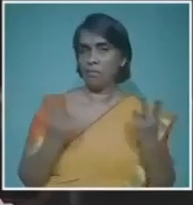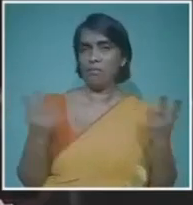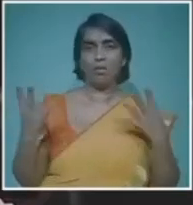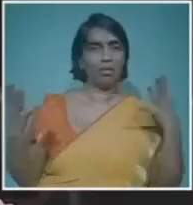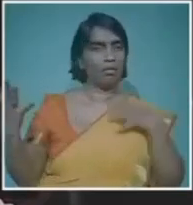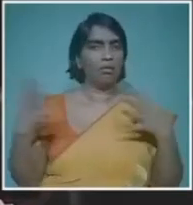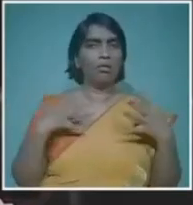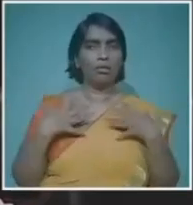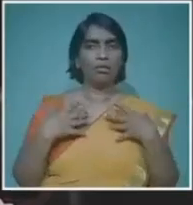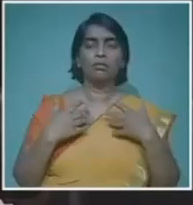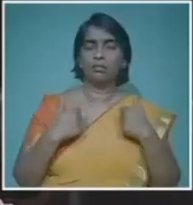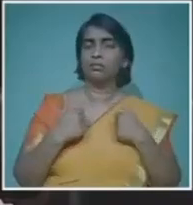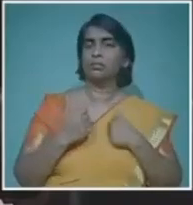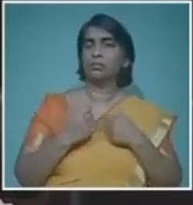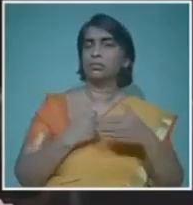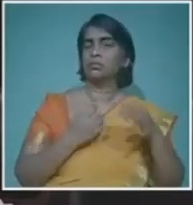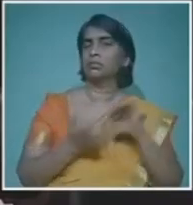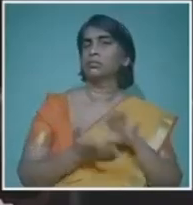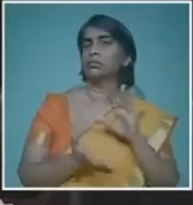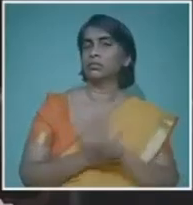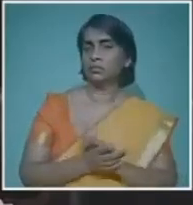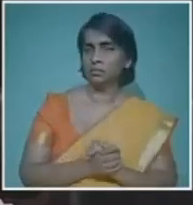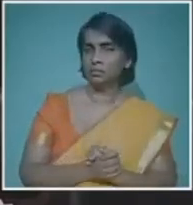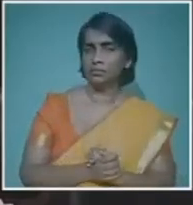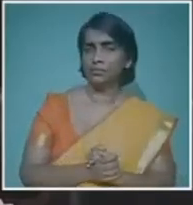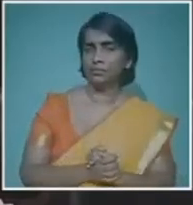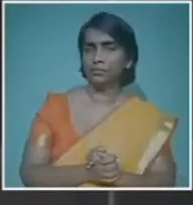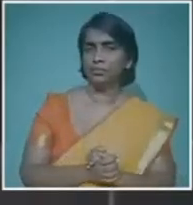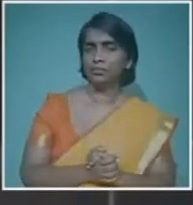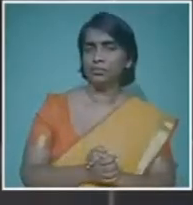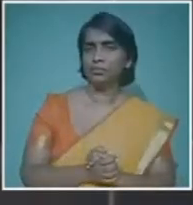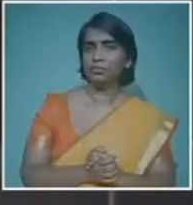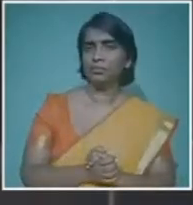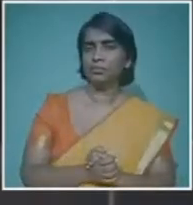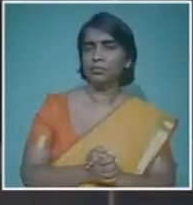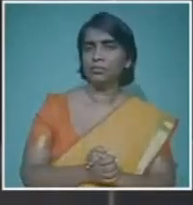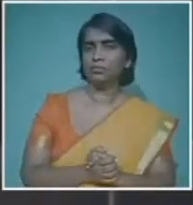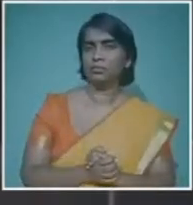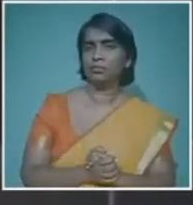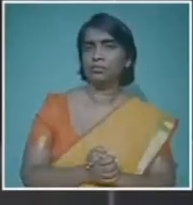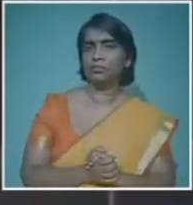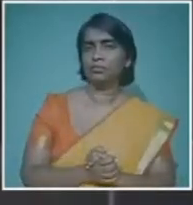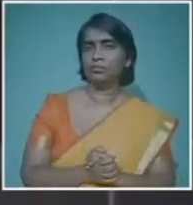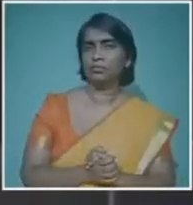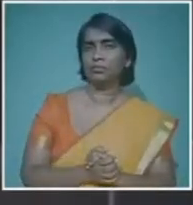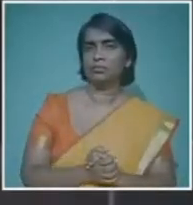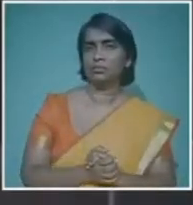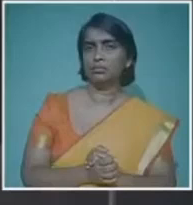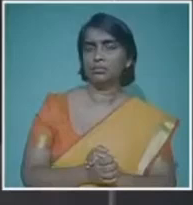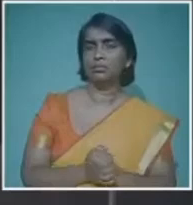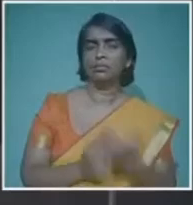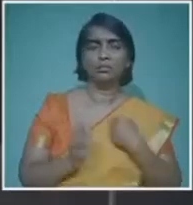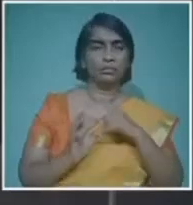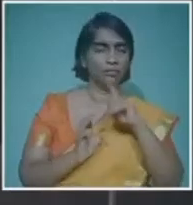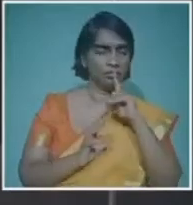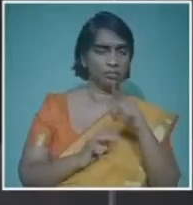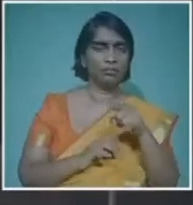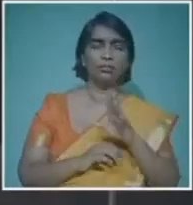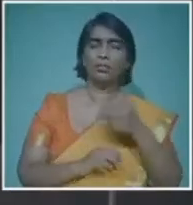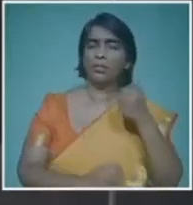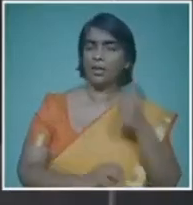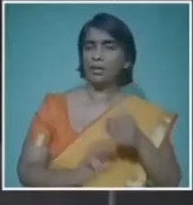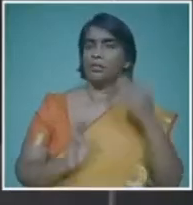අහලා ඒකට සාධාරණ තීන්දුවක් වන් දෙන්න හරි බොහොම ස්තුතියි අපි මේක මේක හරි මම නවත්තනවා මම ඉදිරිපත් කරේ මේක